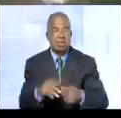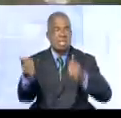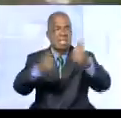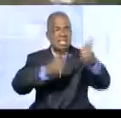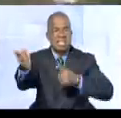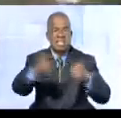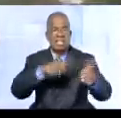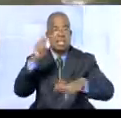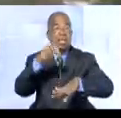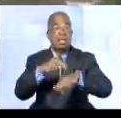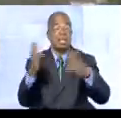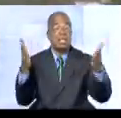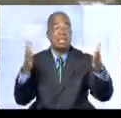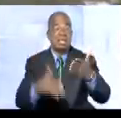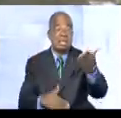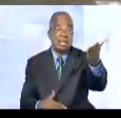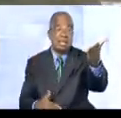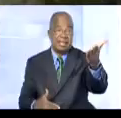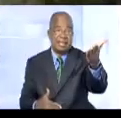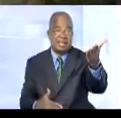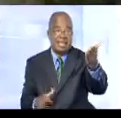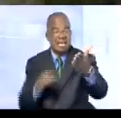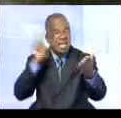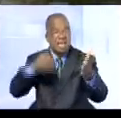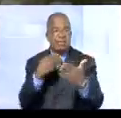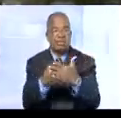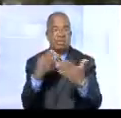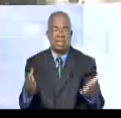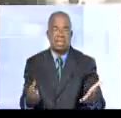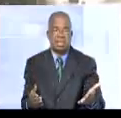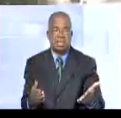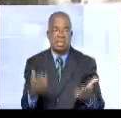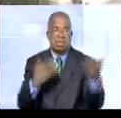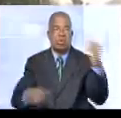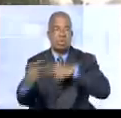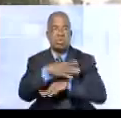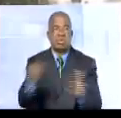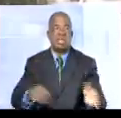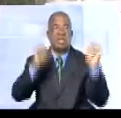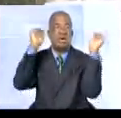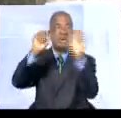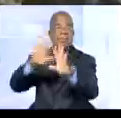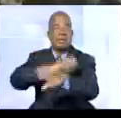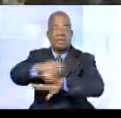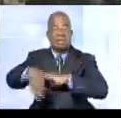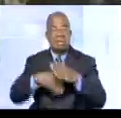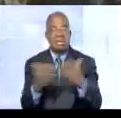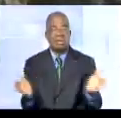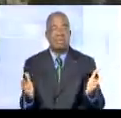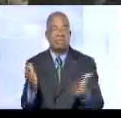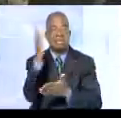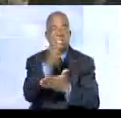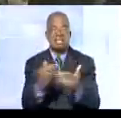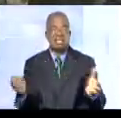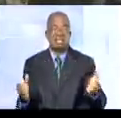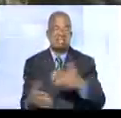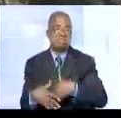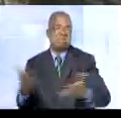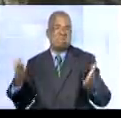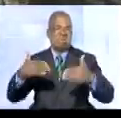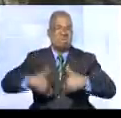affaire. Mais il leur faut des moyens. L'espace est aujourd'hui à l'abandon. Et seuls, quelques guides